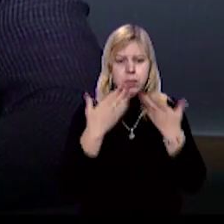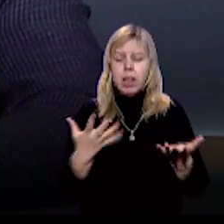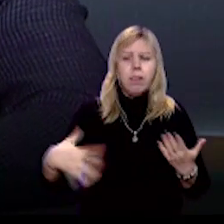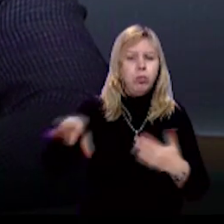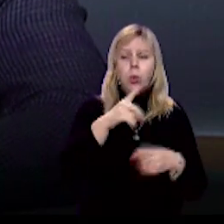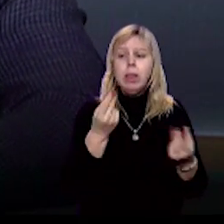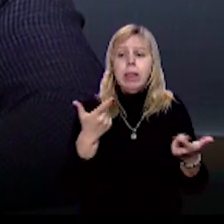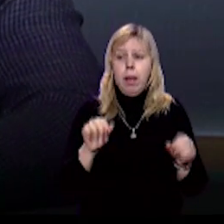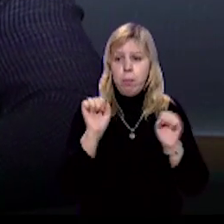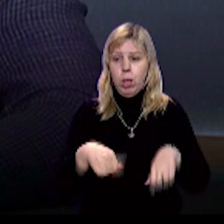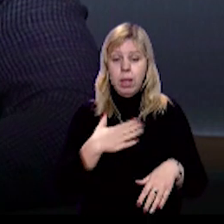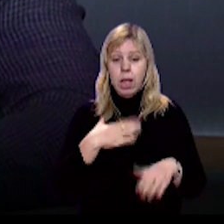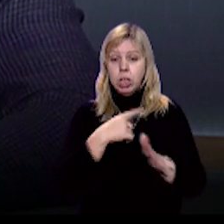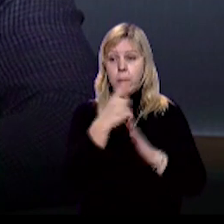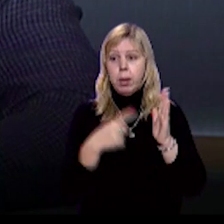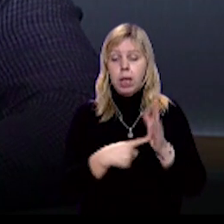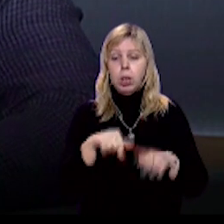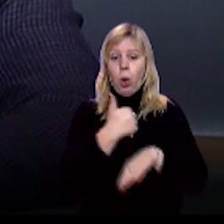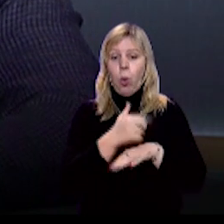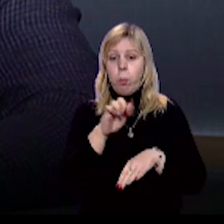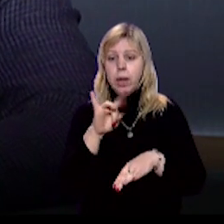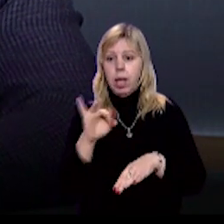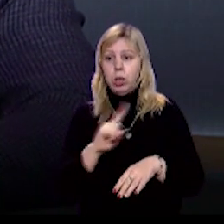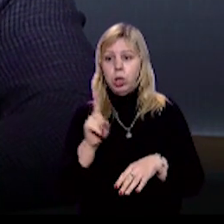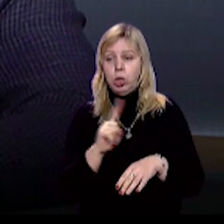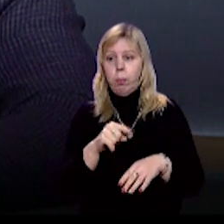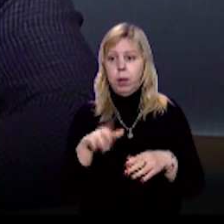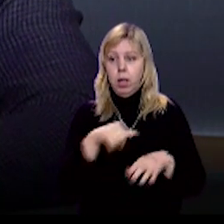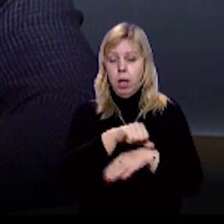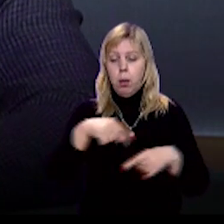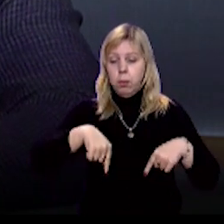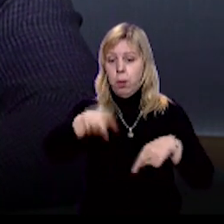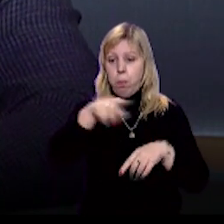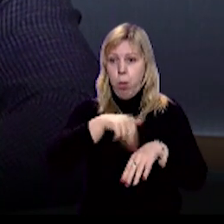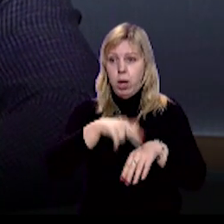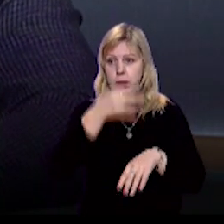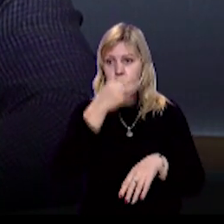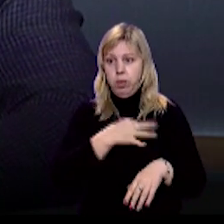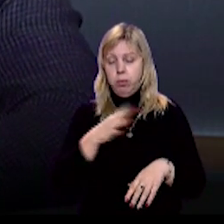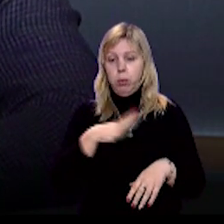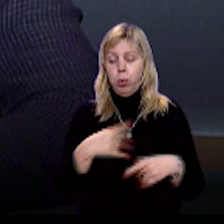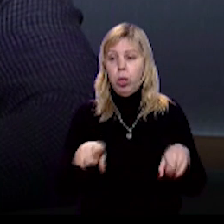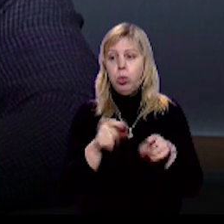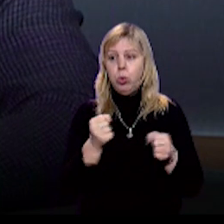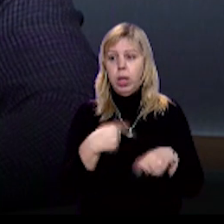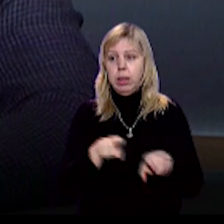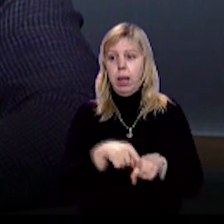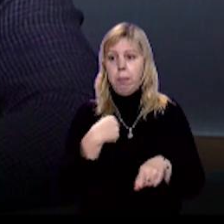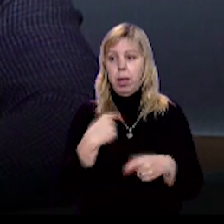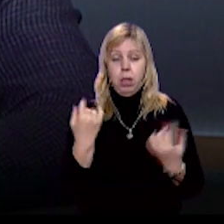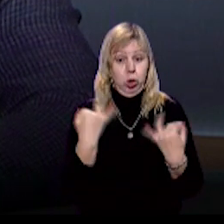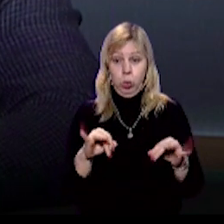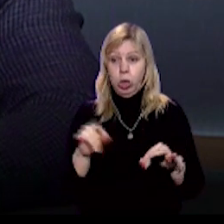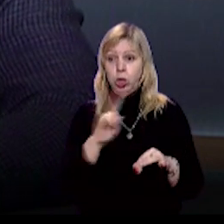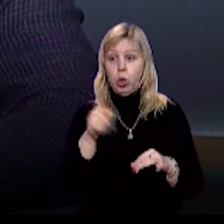куди можна, но на наше питання губернатору, що виставити пости поліції, відповідь була дуже така для мене